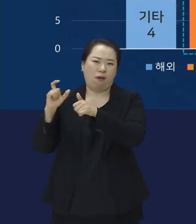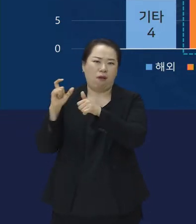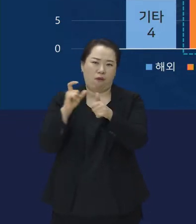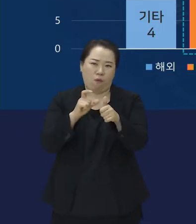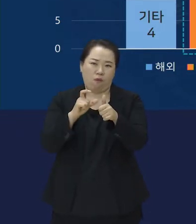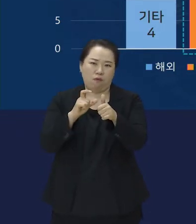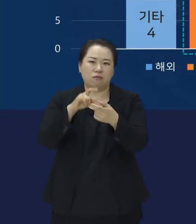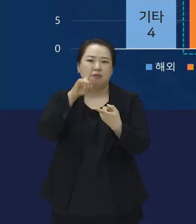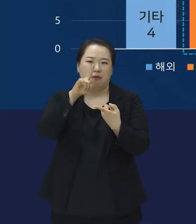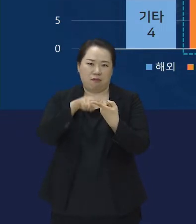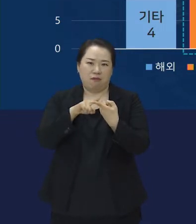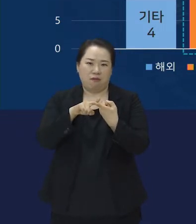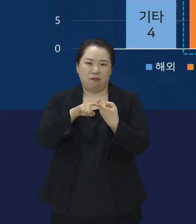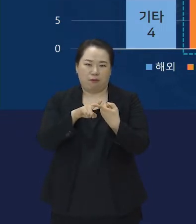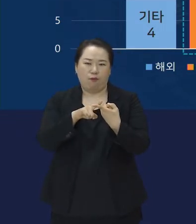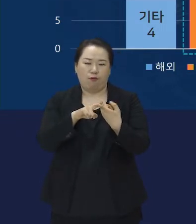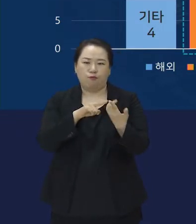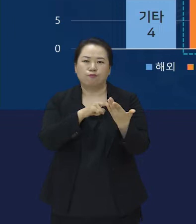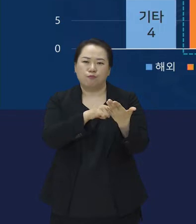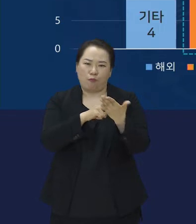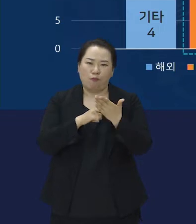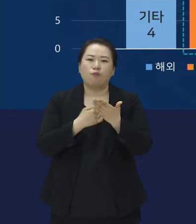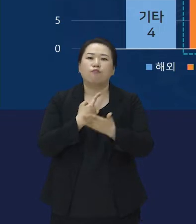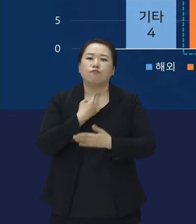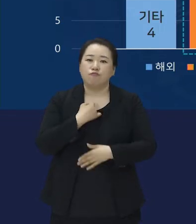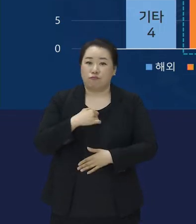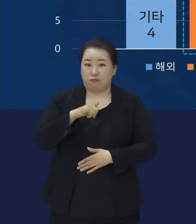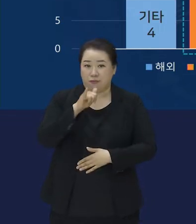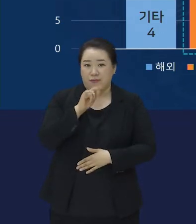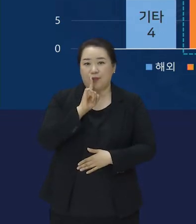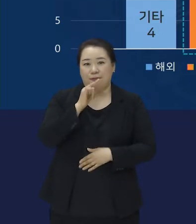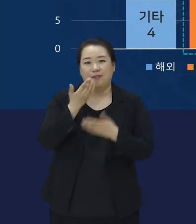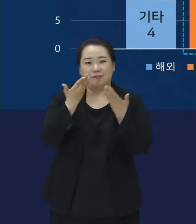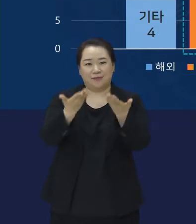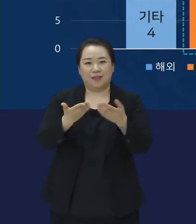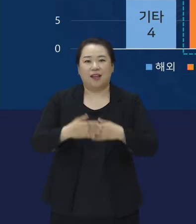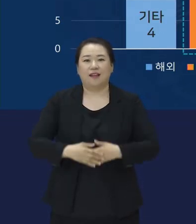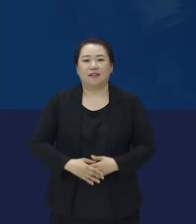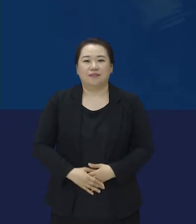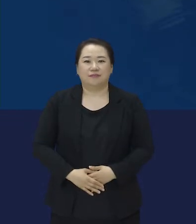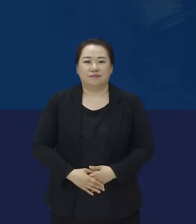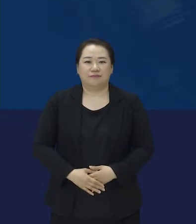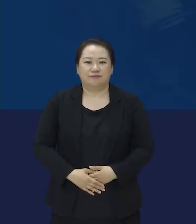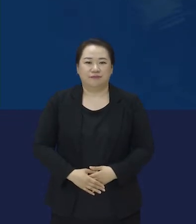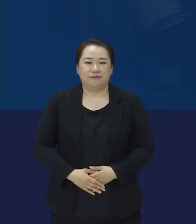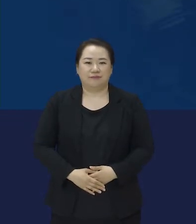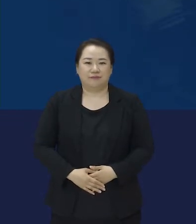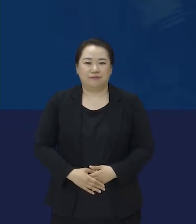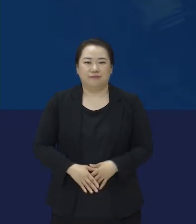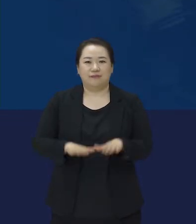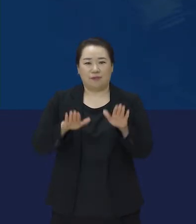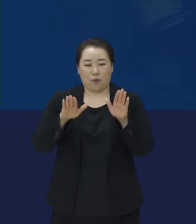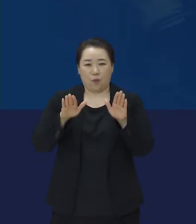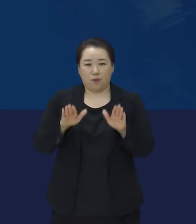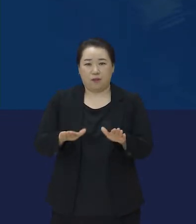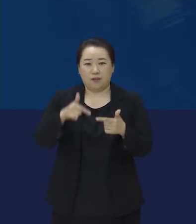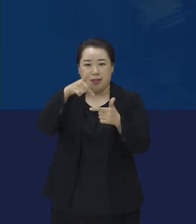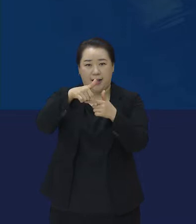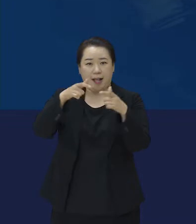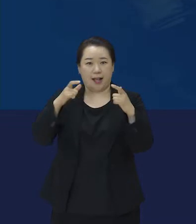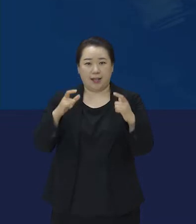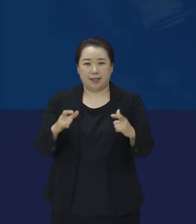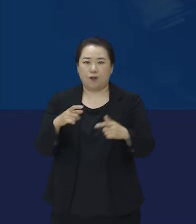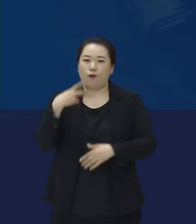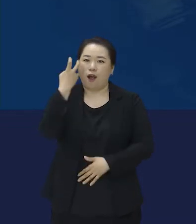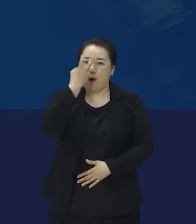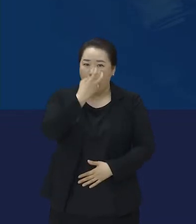감염된 사실을 밝혀낸 바 있음을 참고로 말씀드립니다. 다음은 오늘 현재 우리